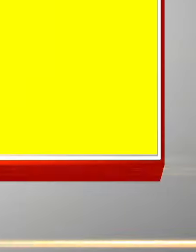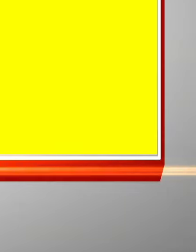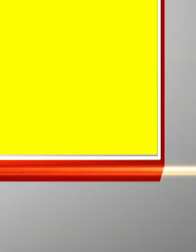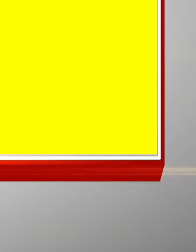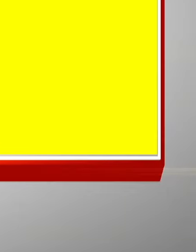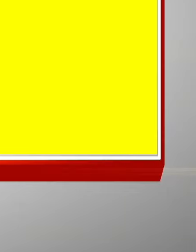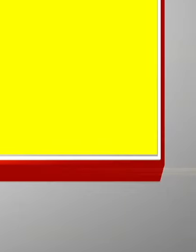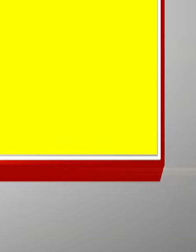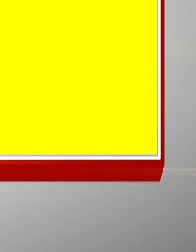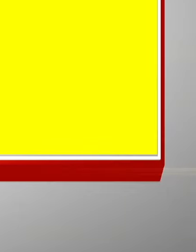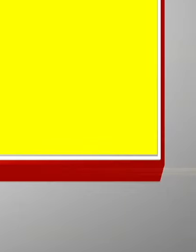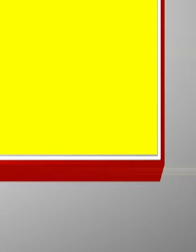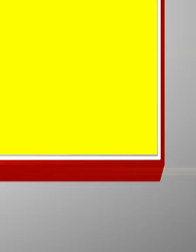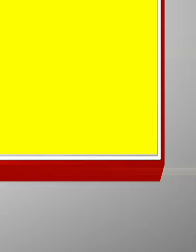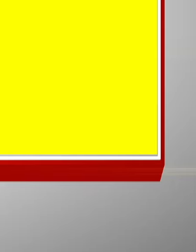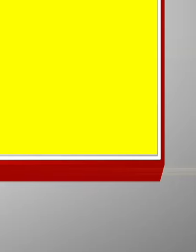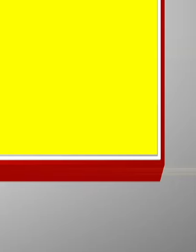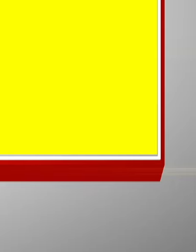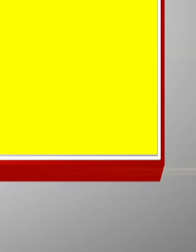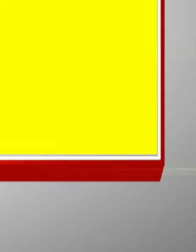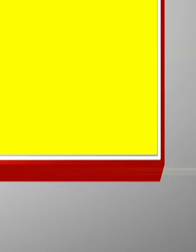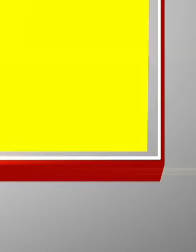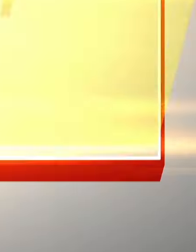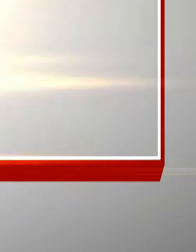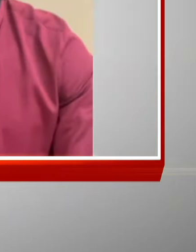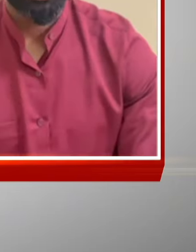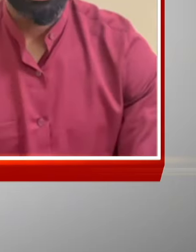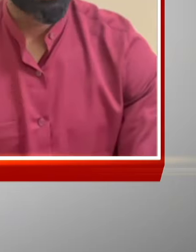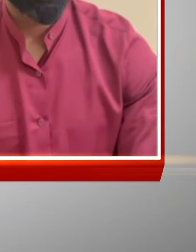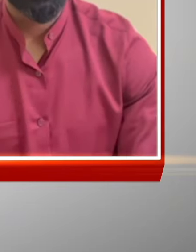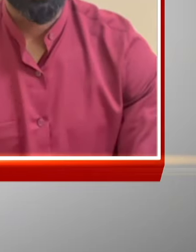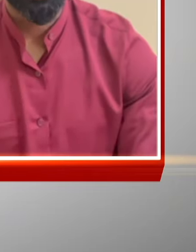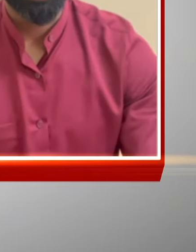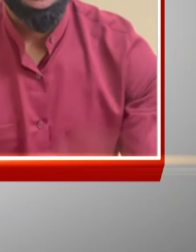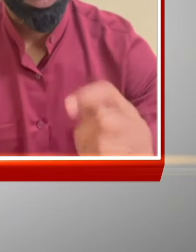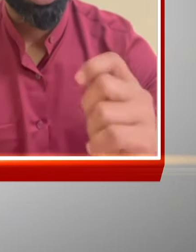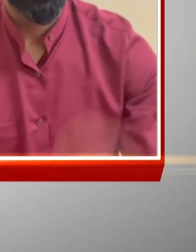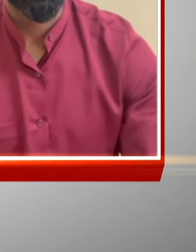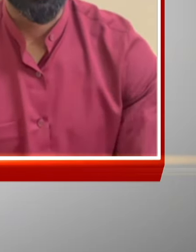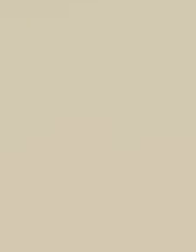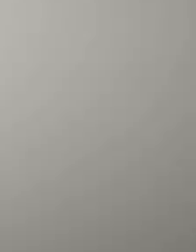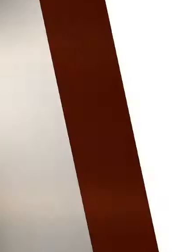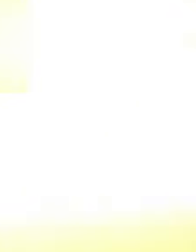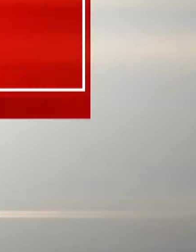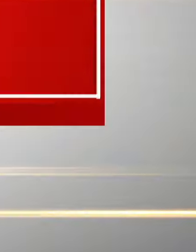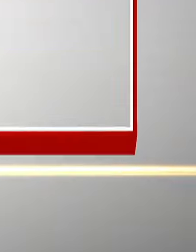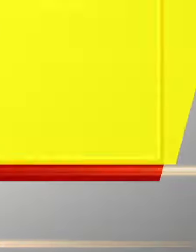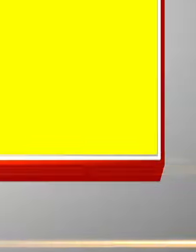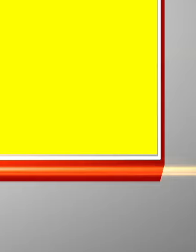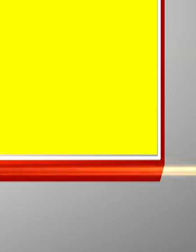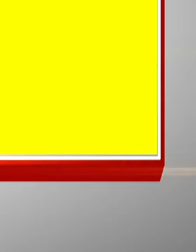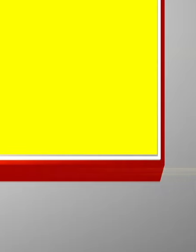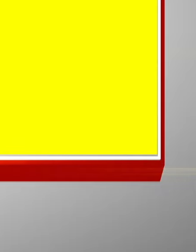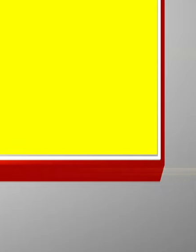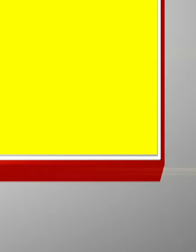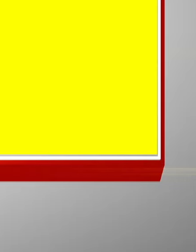അസോസിയേഷൻ എഗനിസ്റ്റ് ആയിരുന്നില്ല എൻ്റെ സ്റ്റേറ്റ്മെൻറ്റ്. അതുപോലെ തന്നെ കേരള ഹോക്കിയുടെ എല്ലാ പ്രവർത്തനങ്ങൾക്കും ഞാൻ ഇപ്പോഴും കൂടെയുണ്ട്.